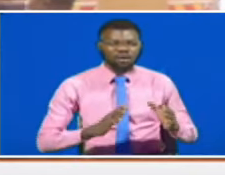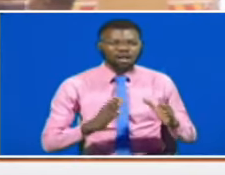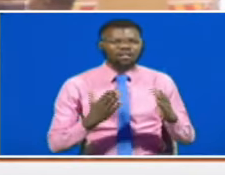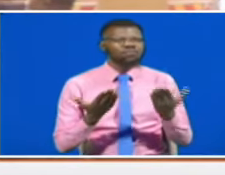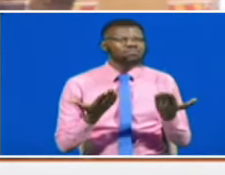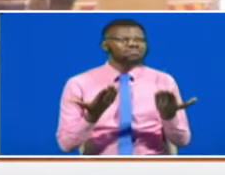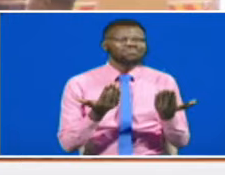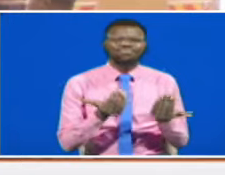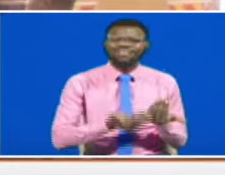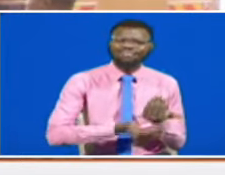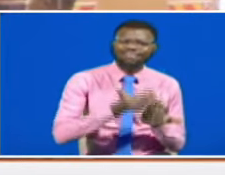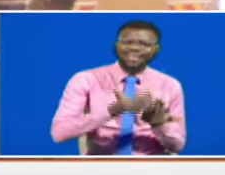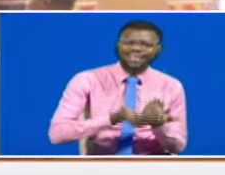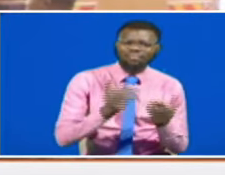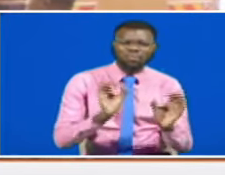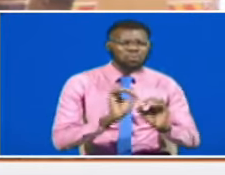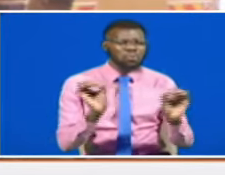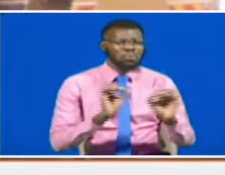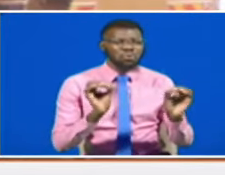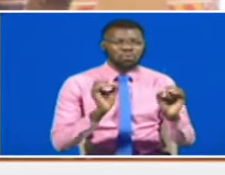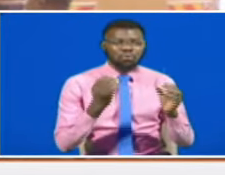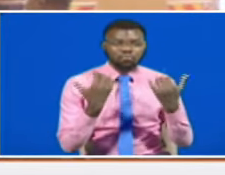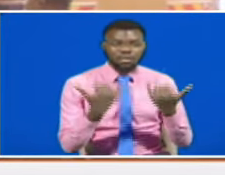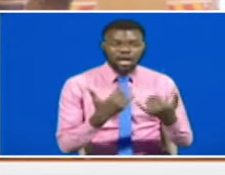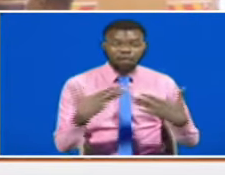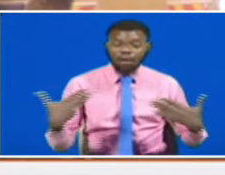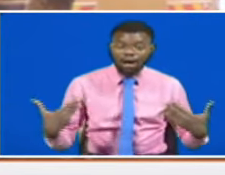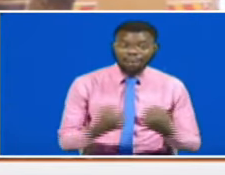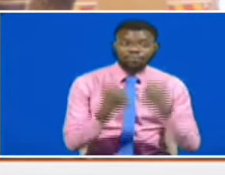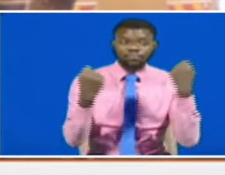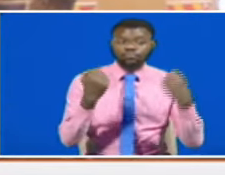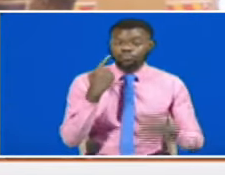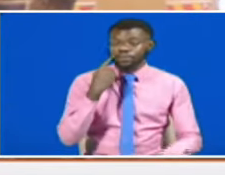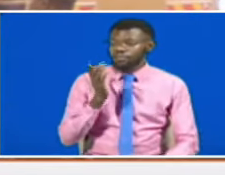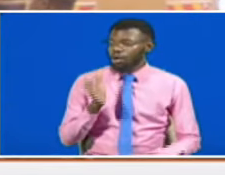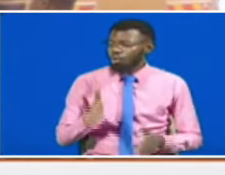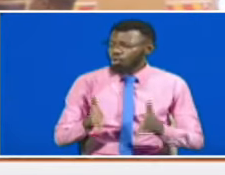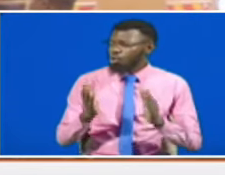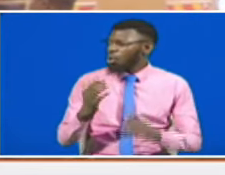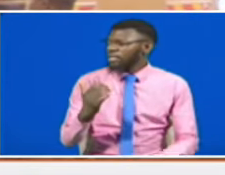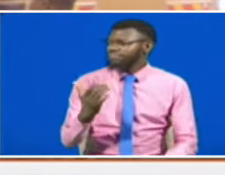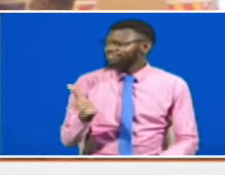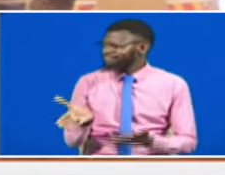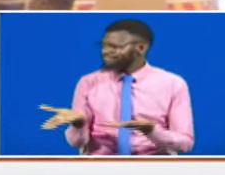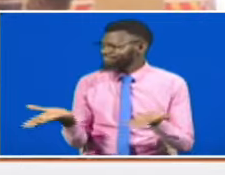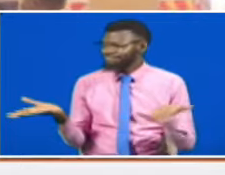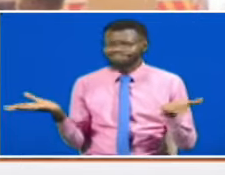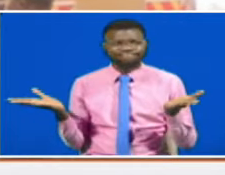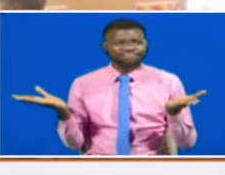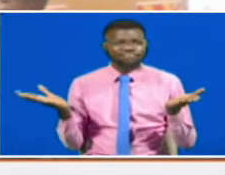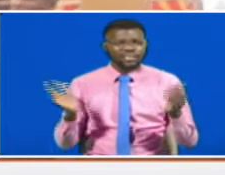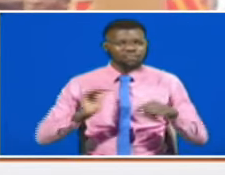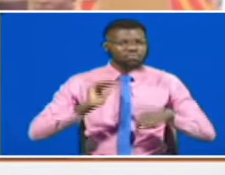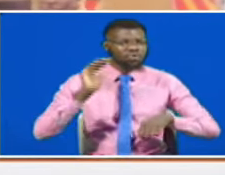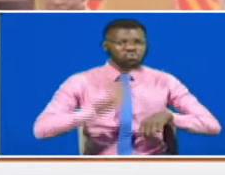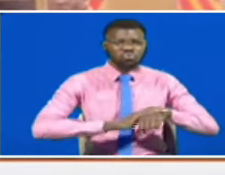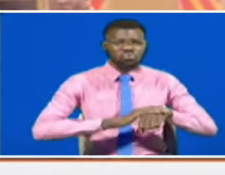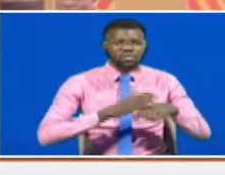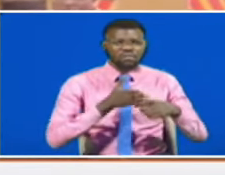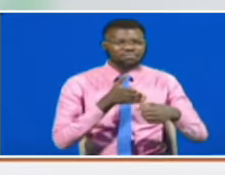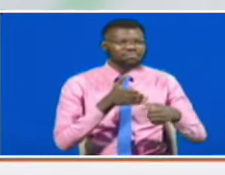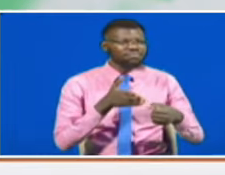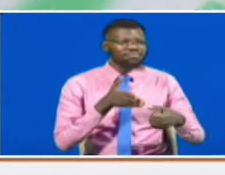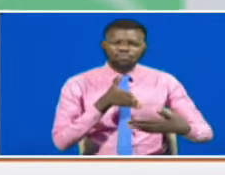inasababisha ajali hiyo. Ukiona hii sehemu ya barabara, ni barabara ambayo imekaa vizuri, hakuna vizuizi,